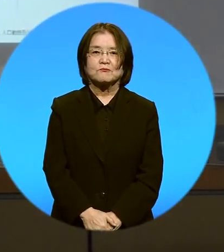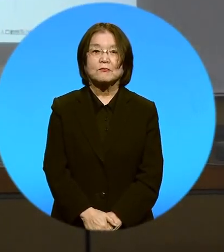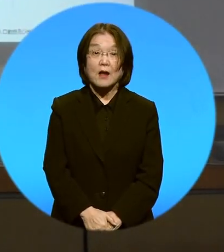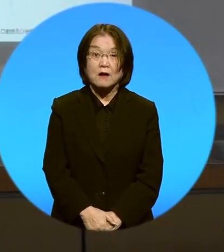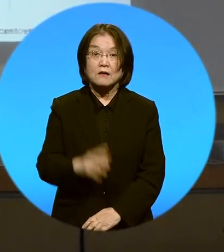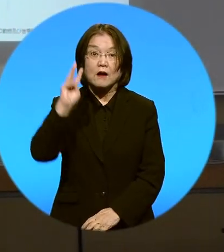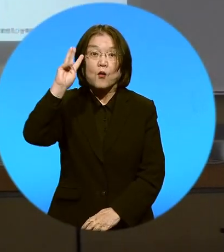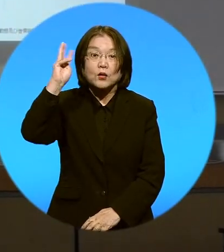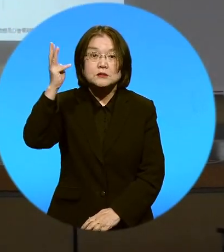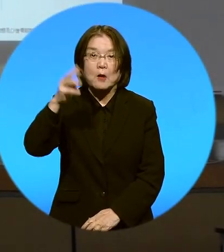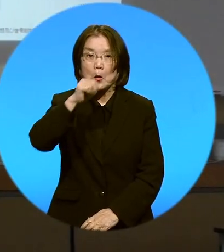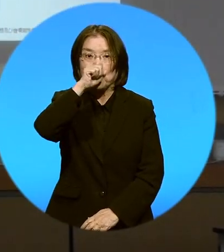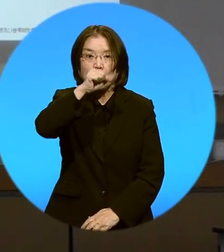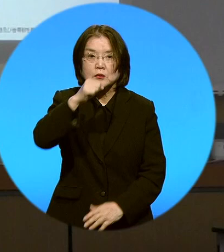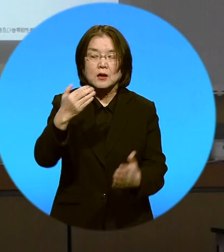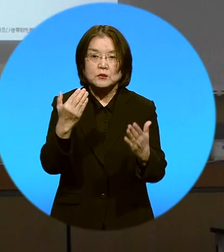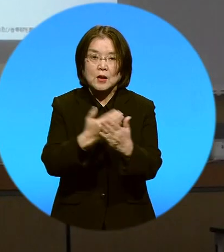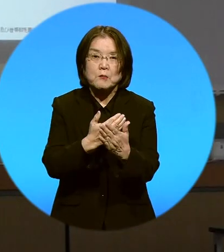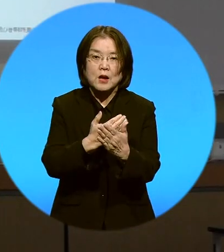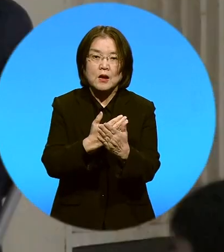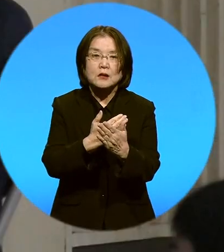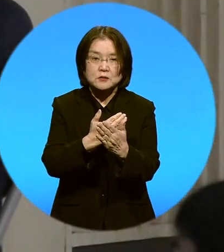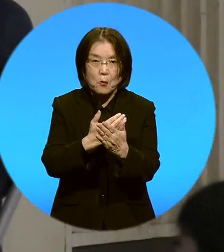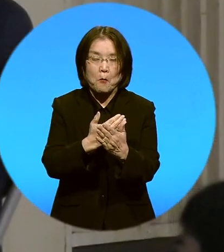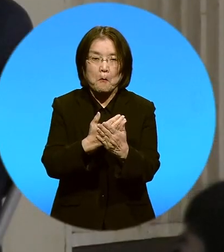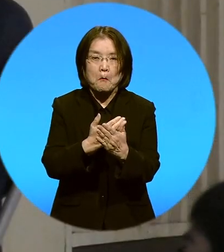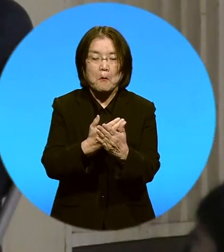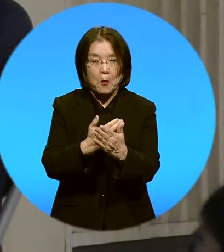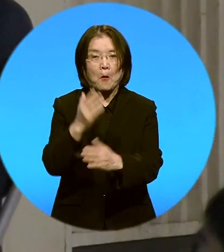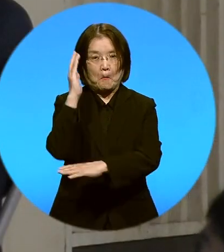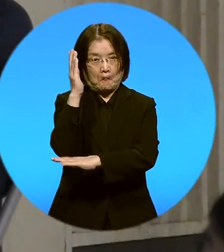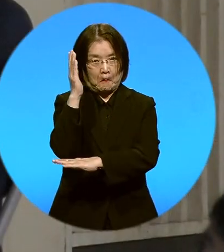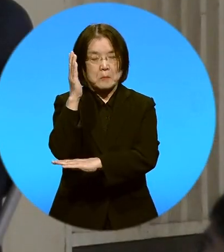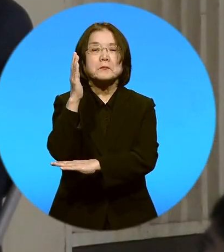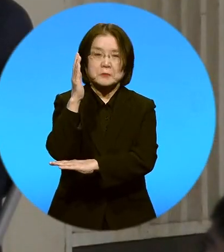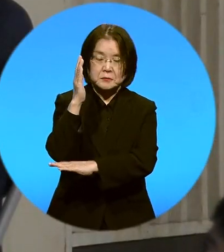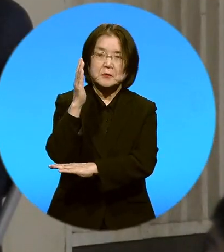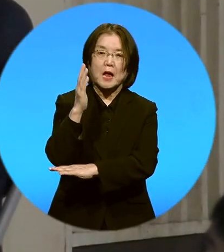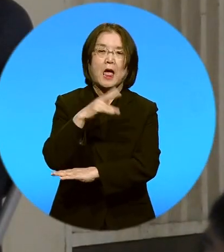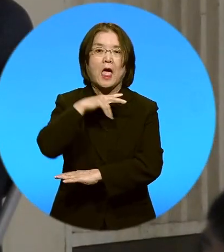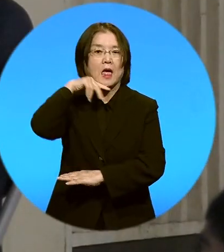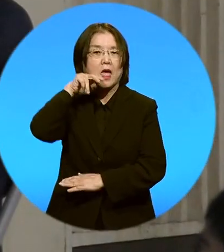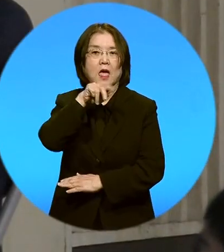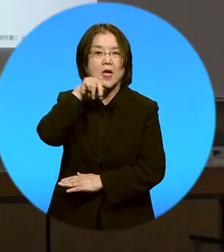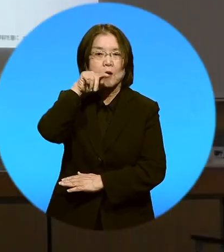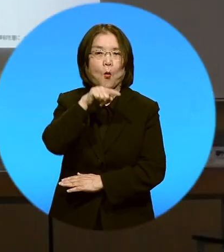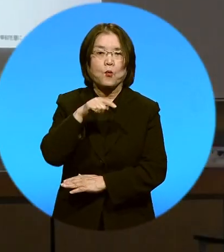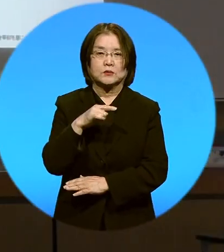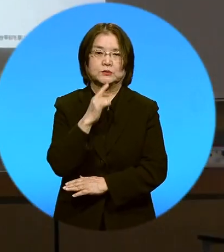鹿児島が良くなるための政策について英語のスピーチなどが披露されました。